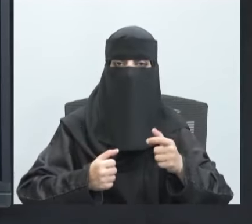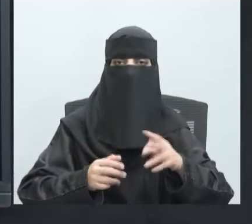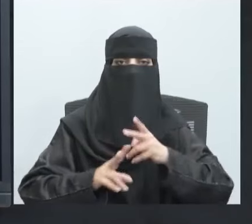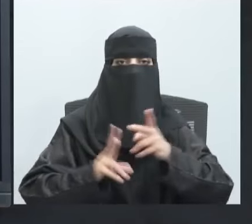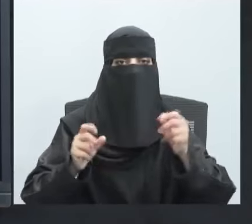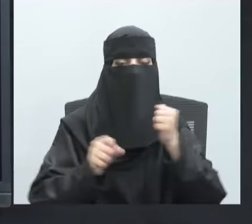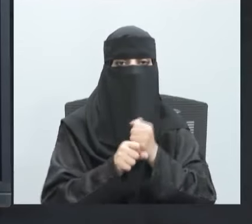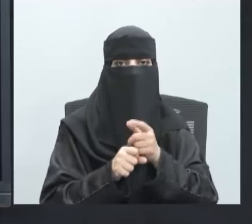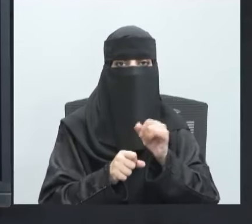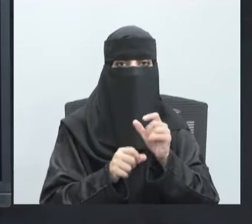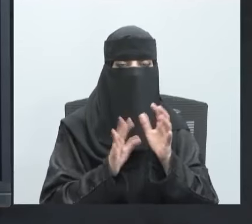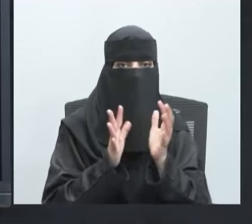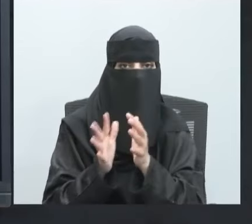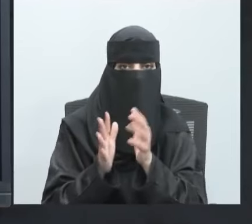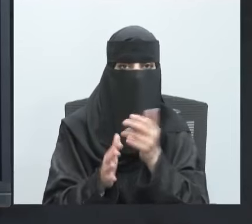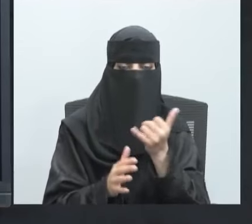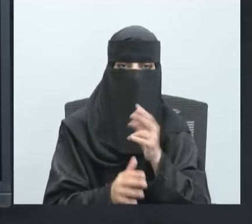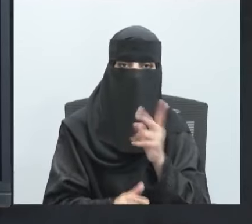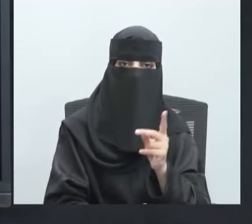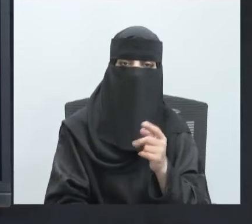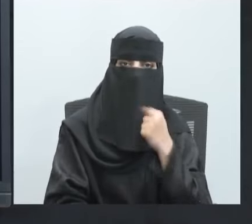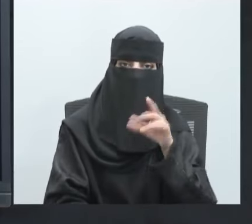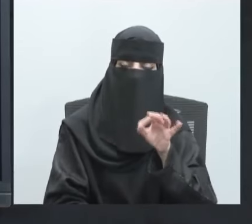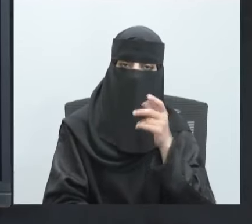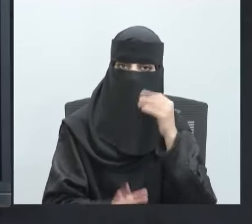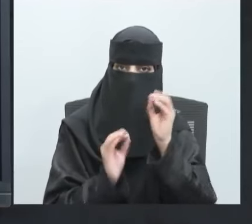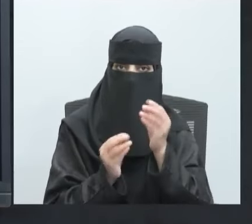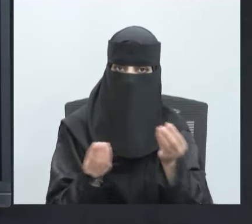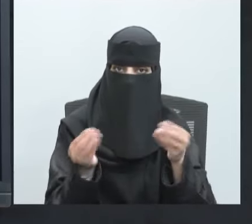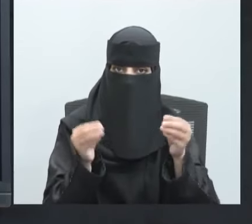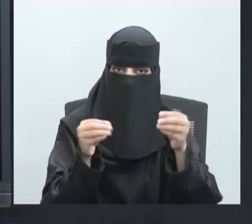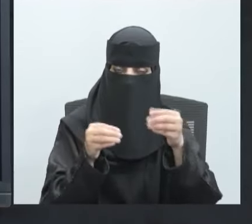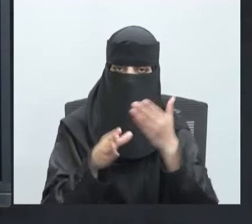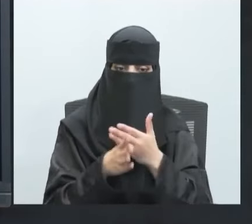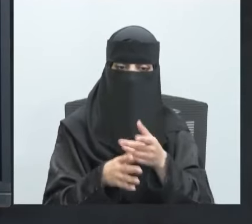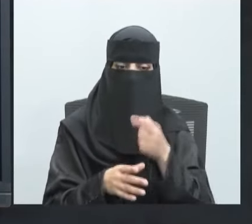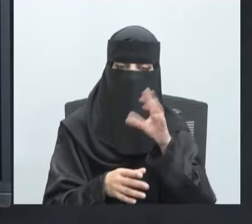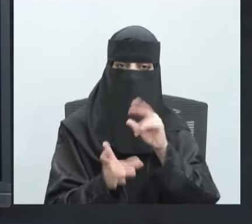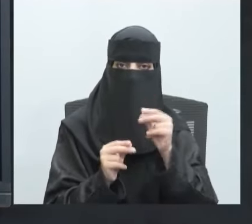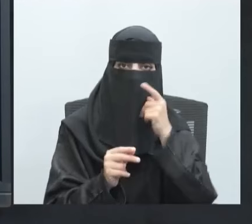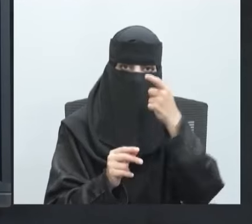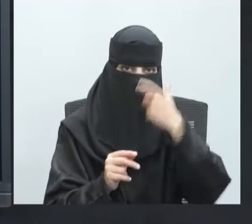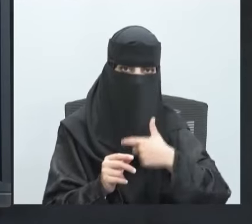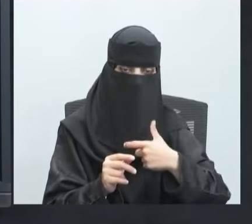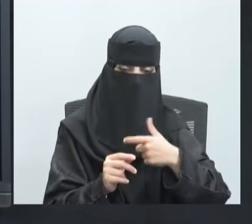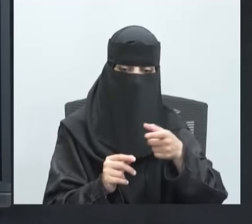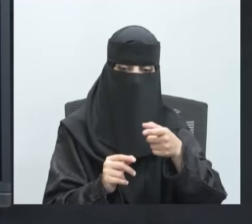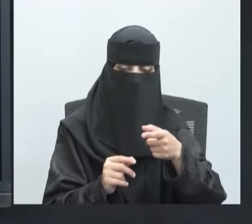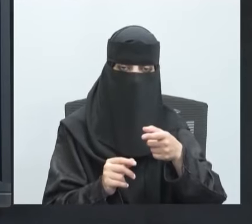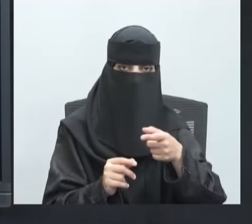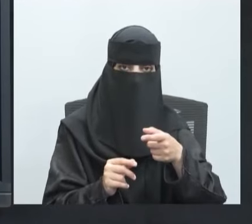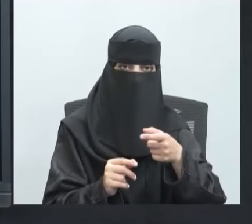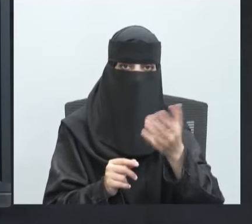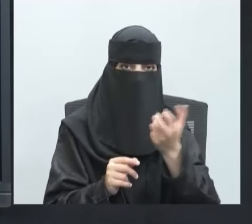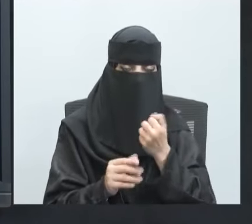غير ذلك من الامور الاخرى وقد كما ذكرنا تزيد هذه النسبه فمثلا الشخص الذي مثلا لديه